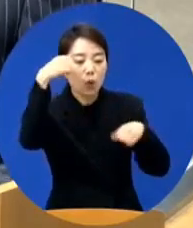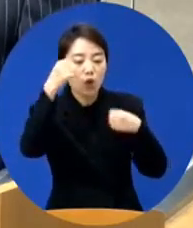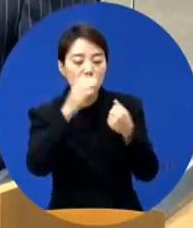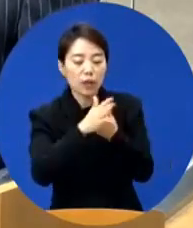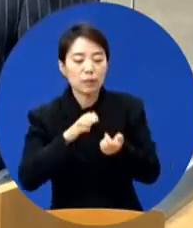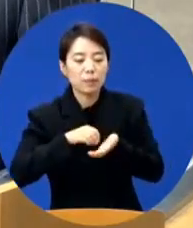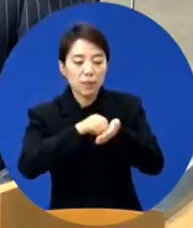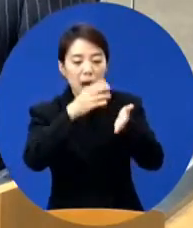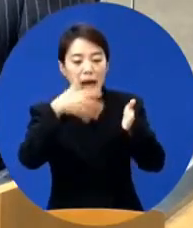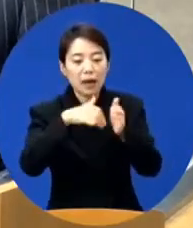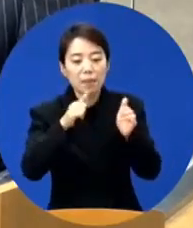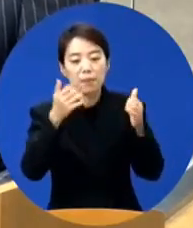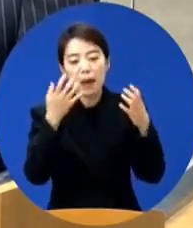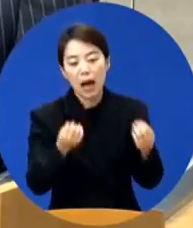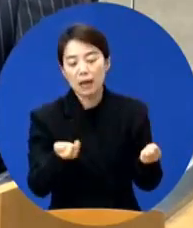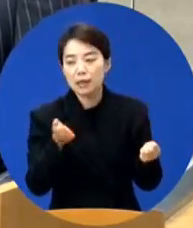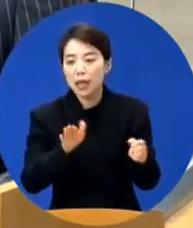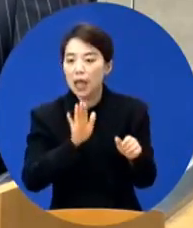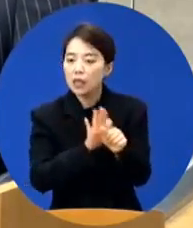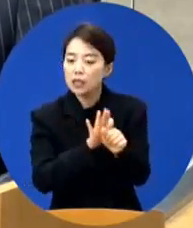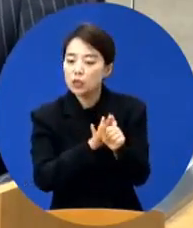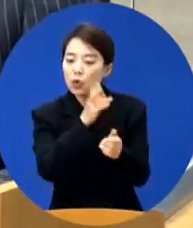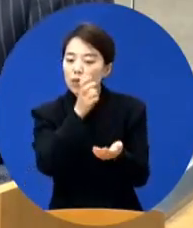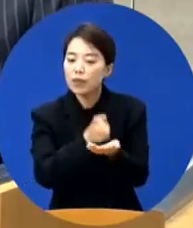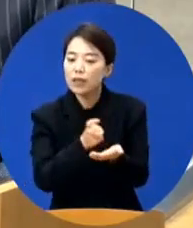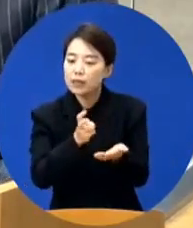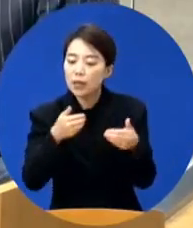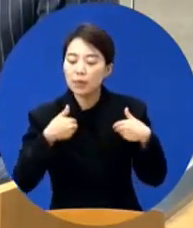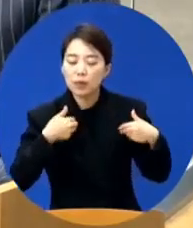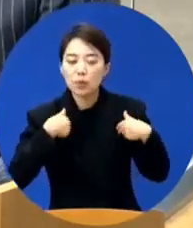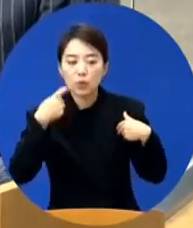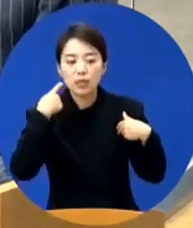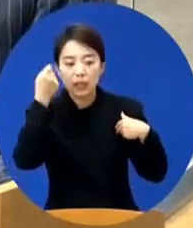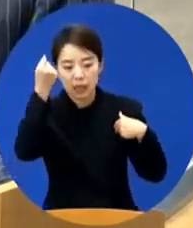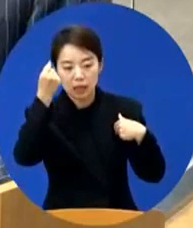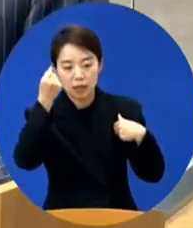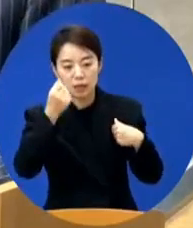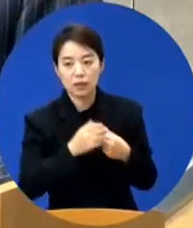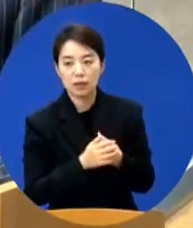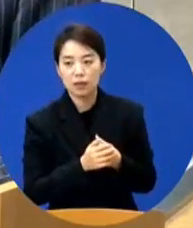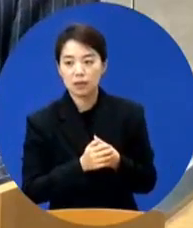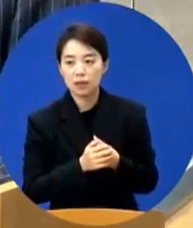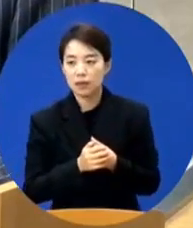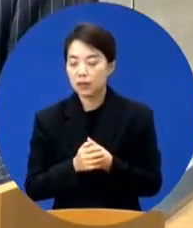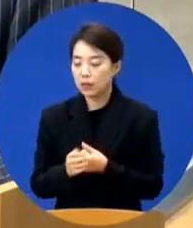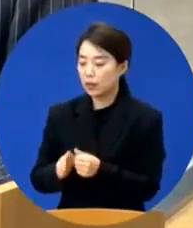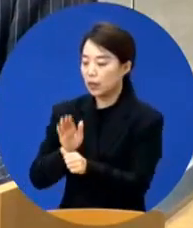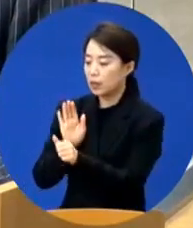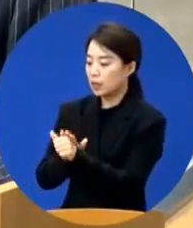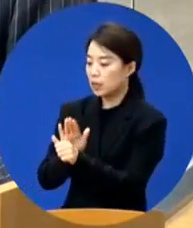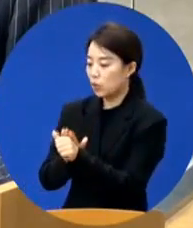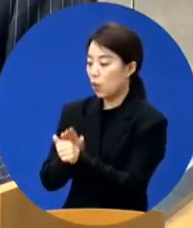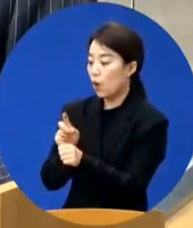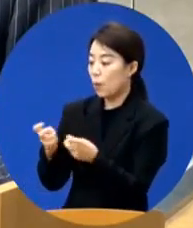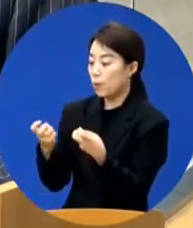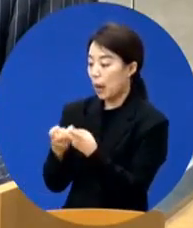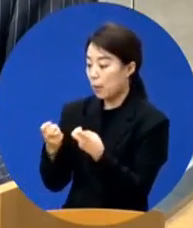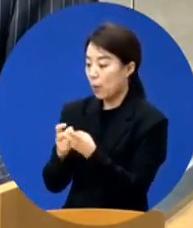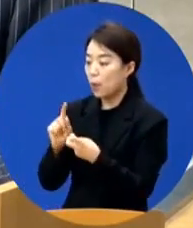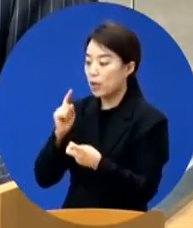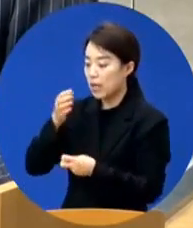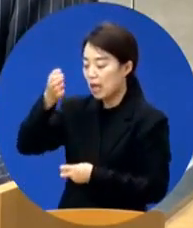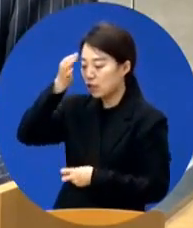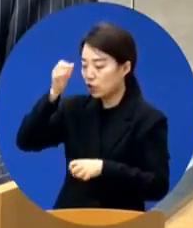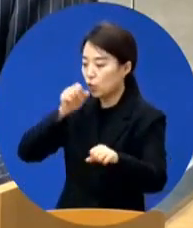대해서 지원 대책이 본 의원은 필요하다고 생각을 합니다. 그 지원 대책은 예술활동